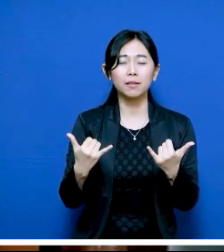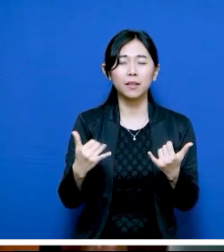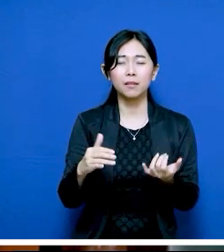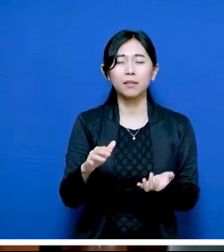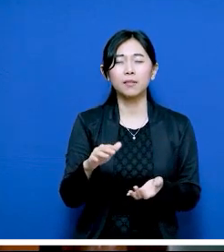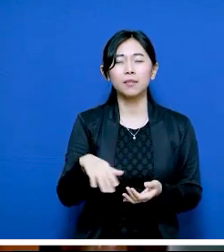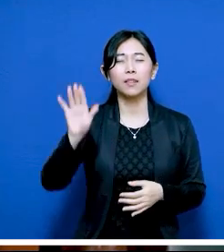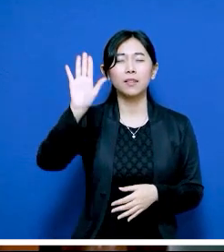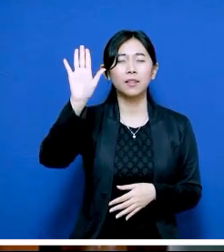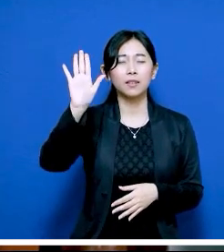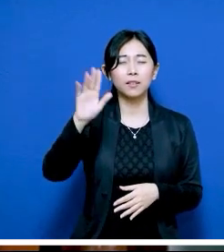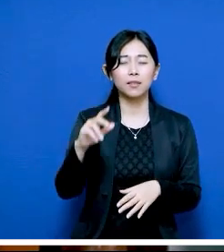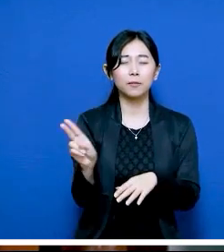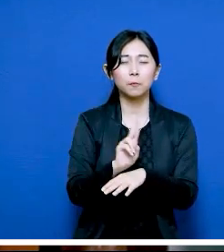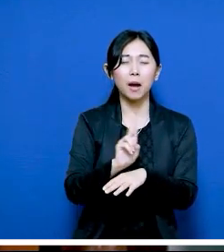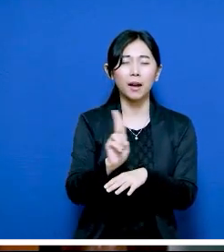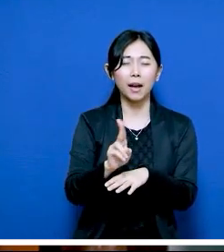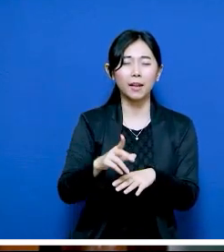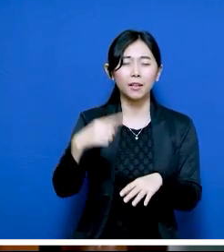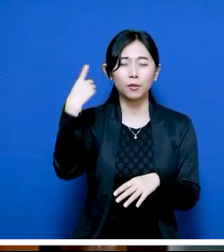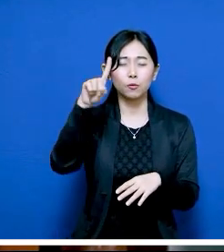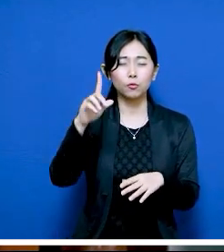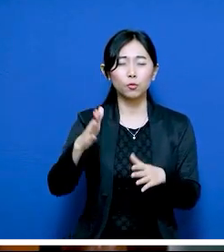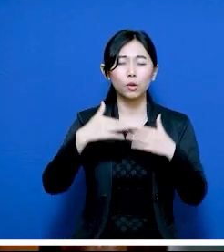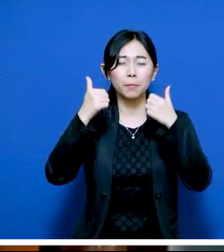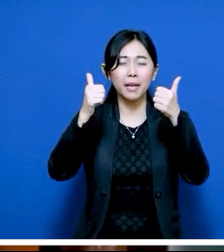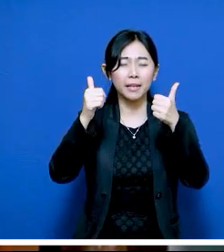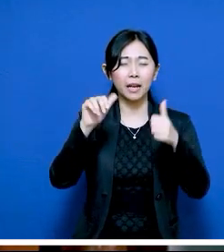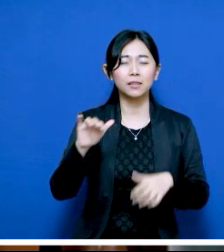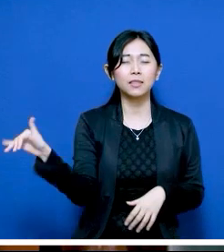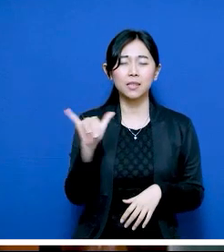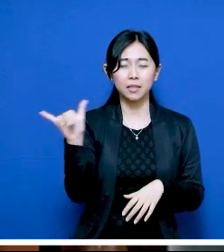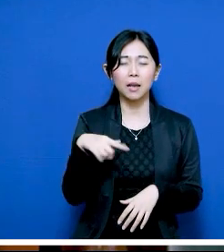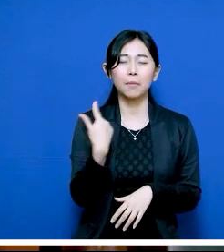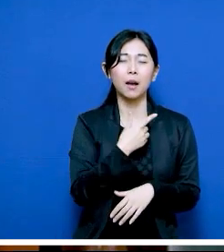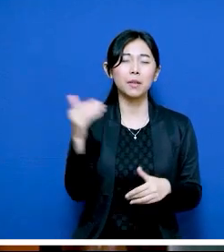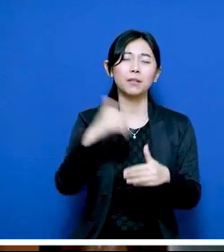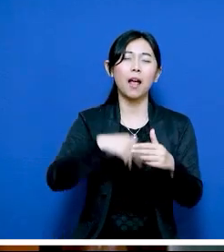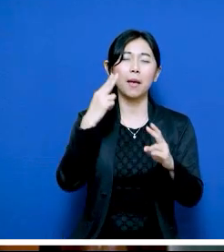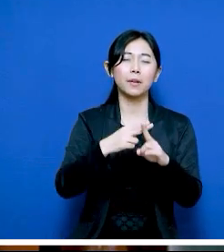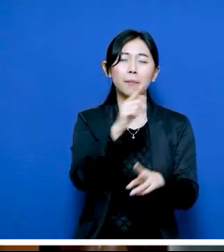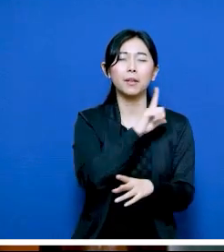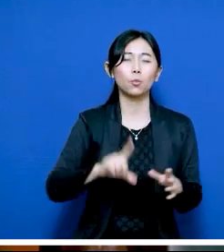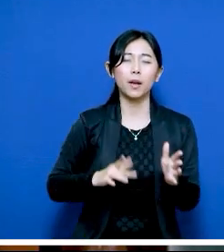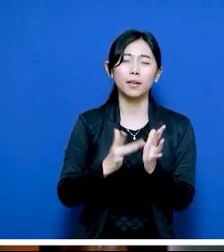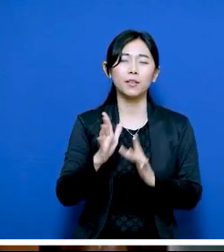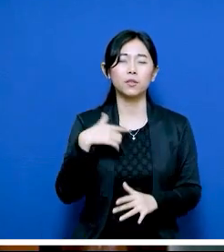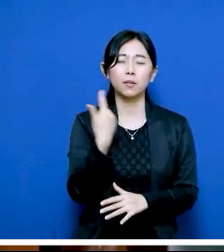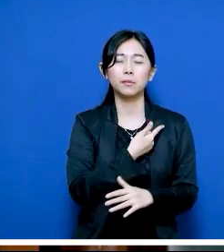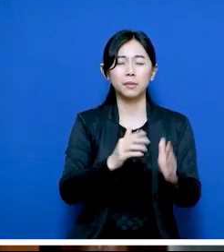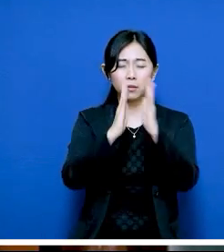dapat dipergunakan untuk kebaikan bagi sesama. Dalam nama Tuhan Yesus kami